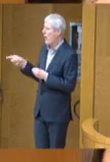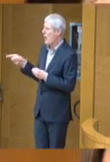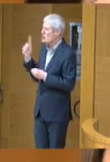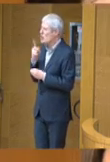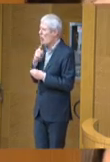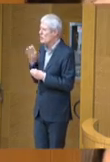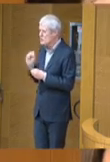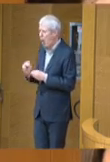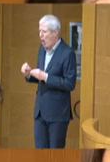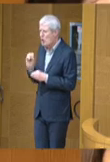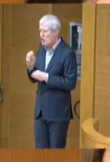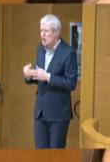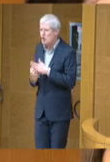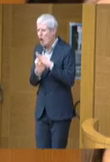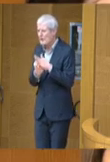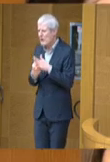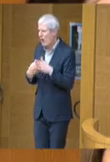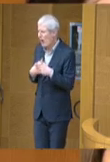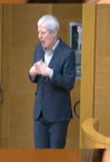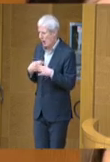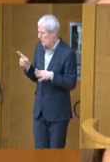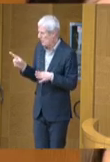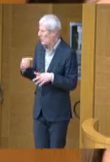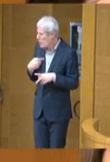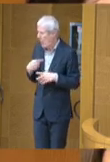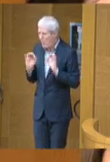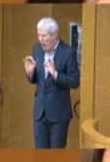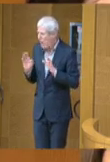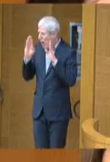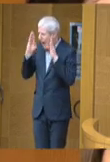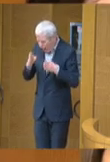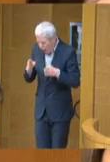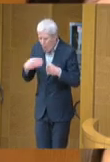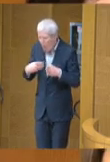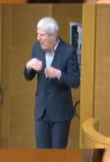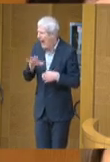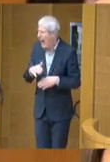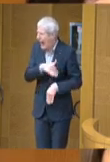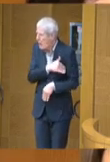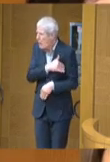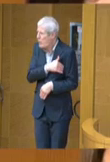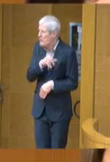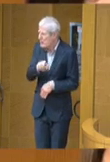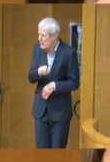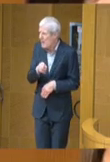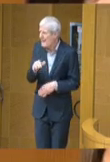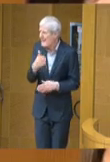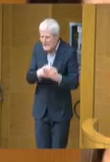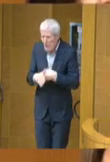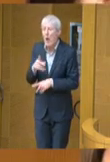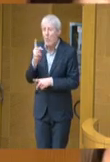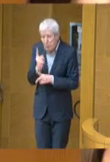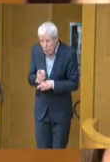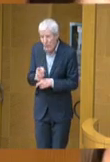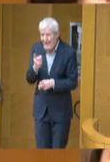referente per il sostegno non può fare questo, perché lei che si occupa di alunni con disabilità deve includere subito anche un